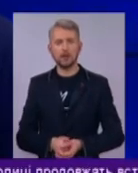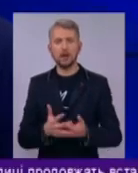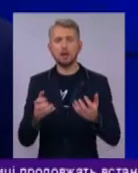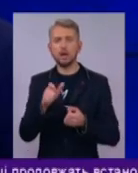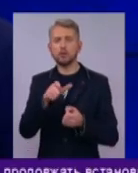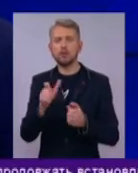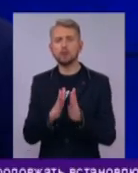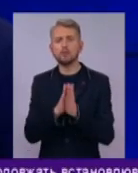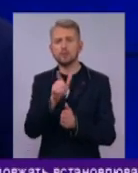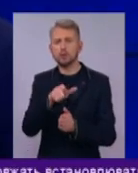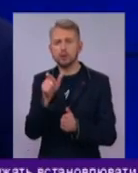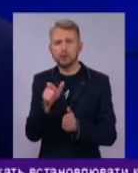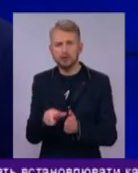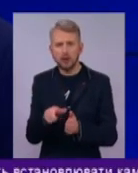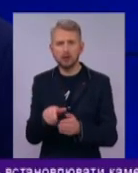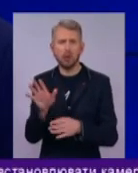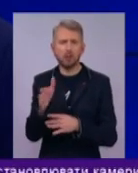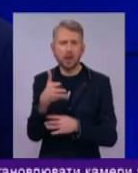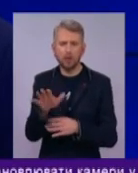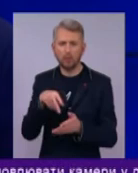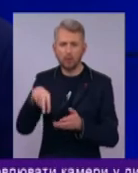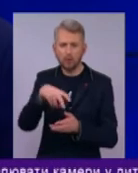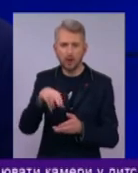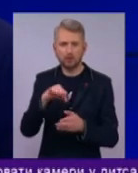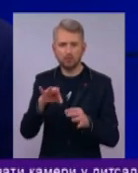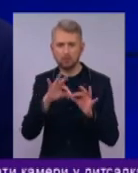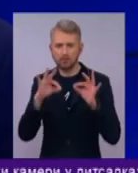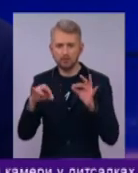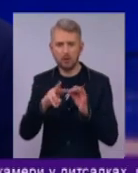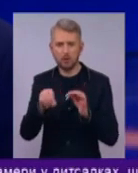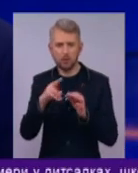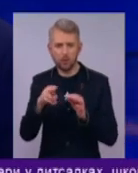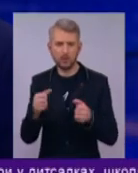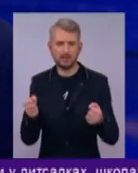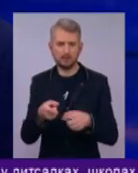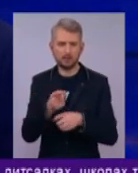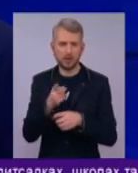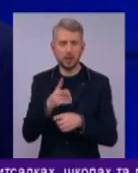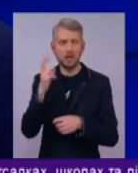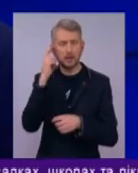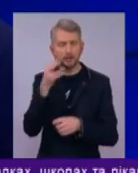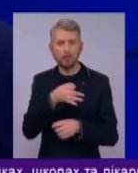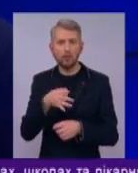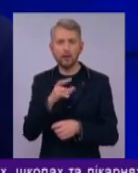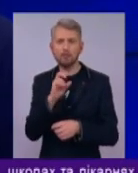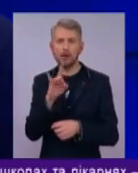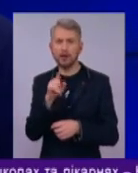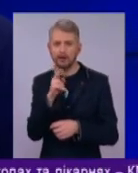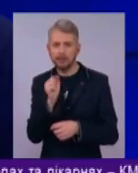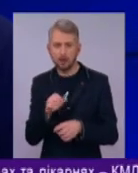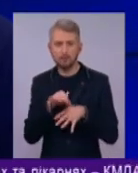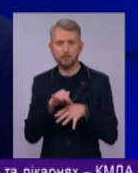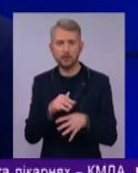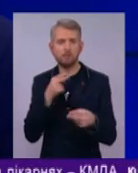Рятувальники закликають людей утриматися від прогулянок льодом та зимової риболовлі. На столичному озері Берізка надзвичайники провели